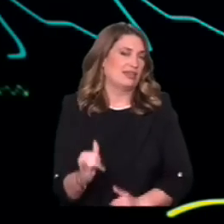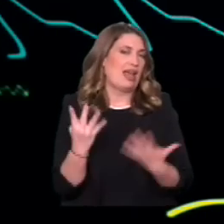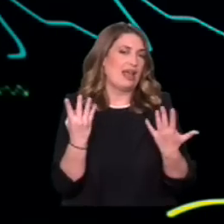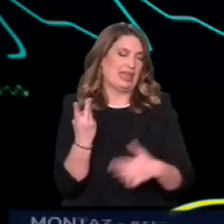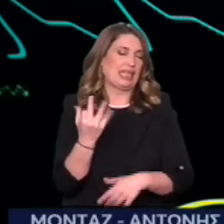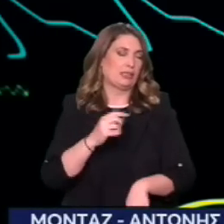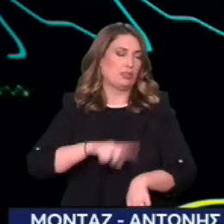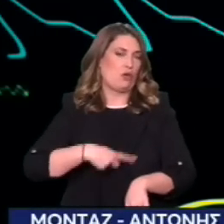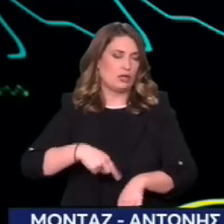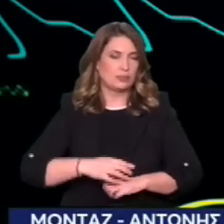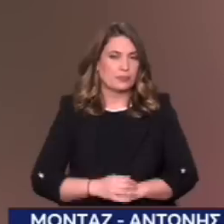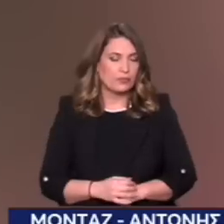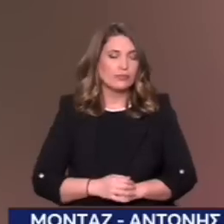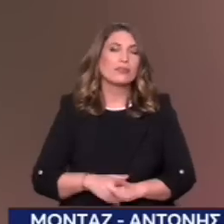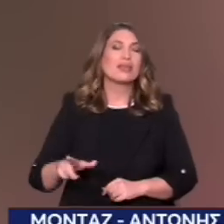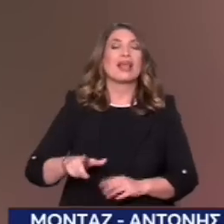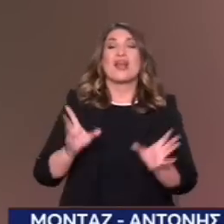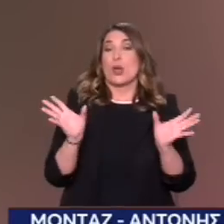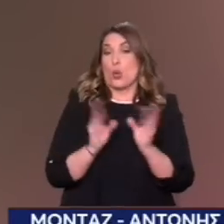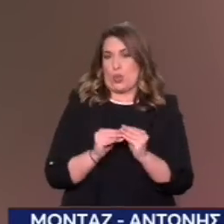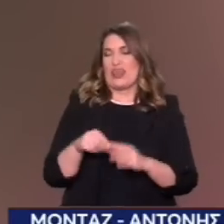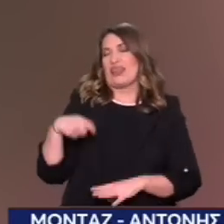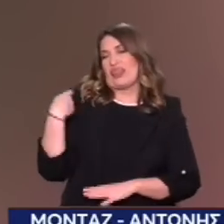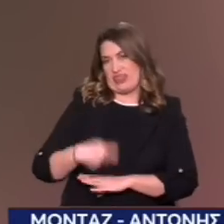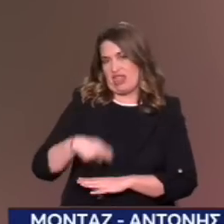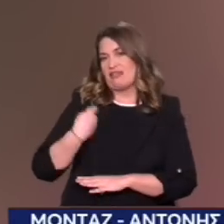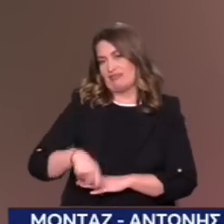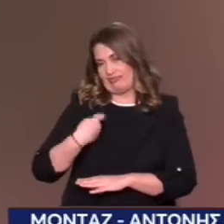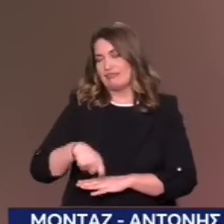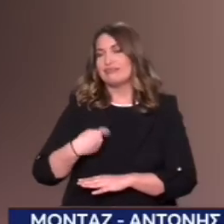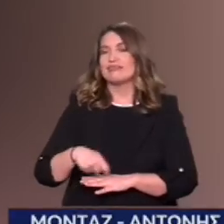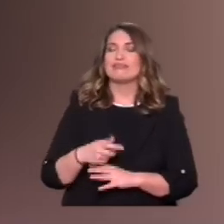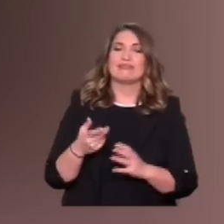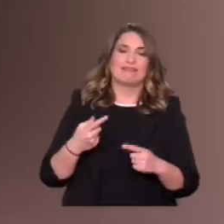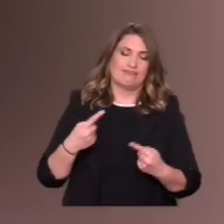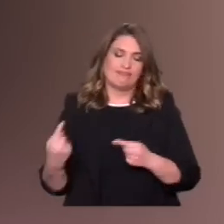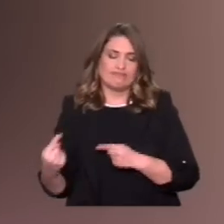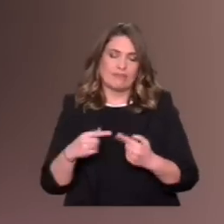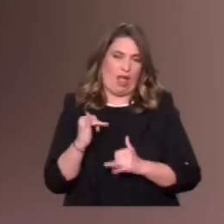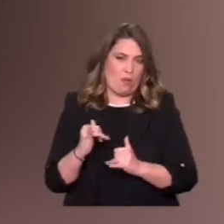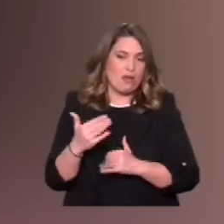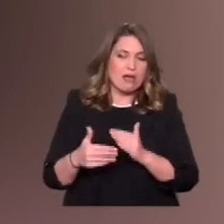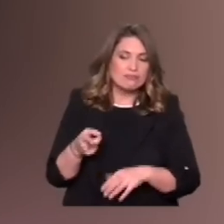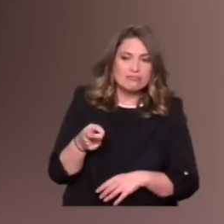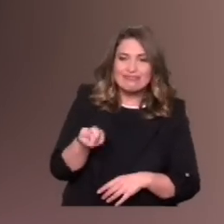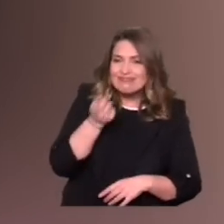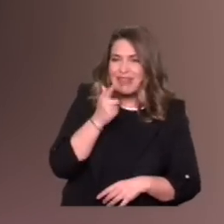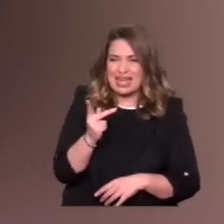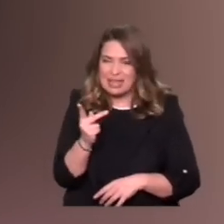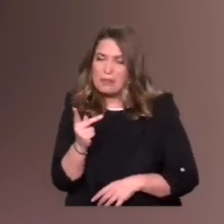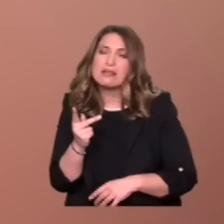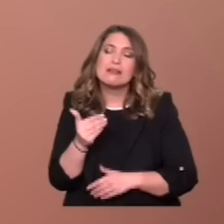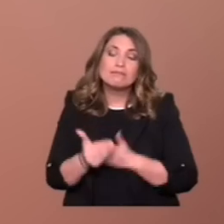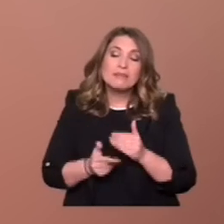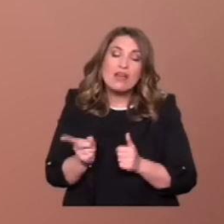Η δίκη της 34χρονης για την απόπειρα και τη δολοφονία της Τζορτζίνας με κεταμίνη συνεχίζεται και με το πέρασμα των ημερών το ενδιαφέρον